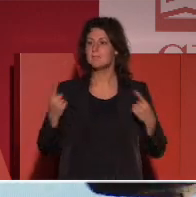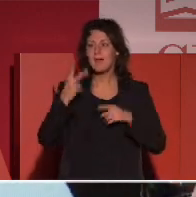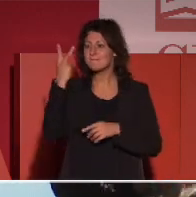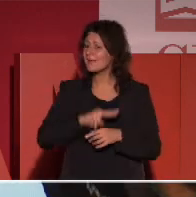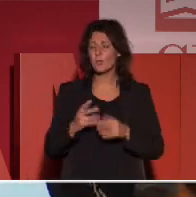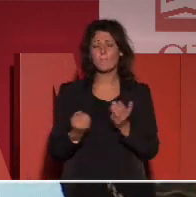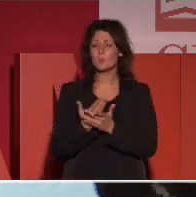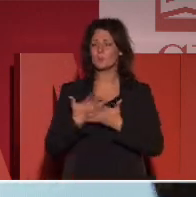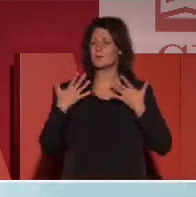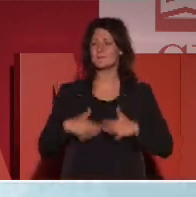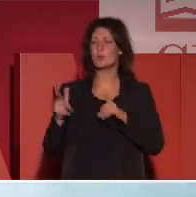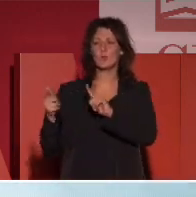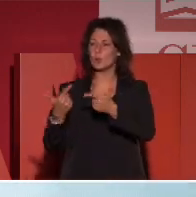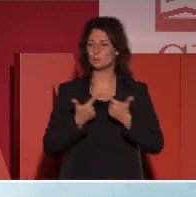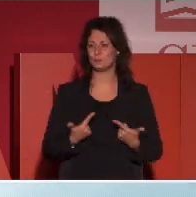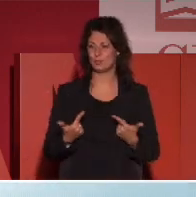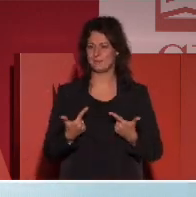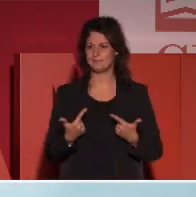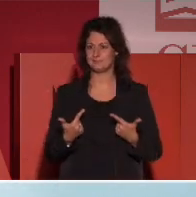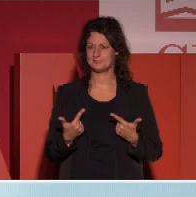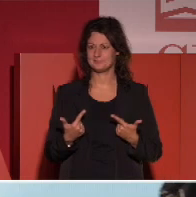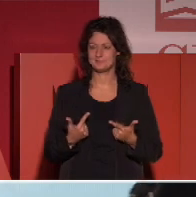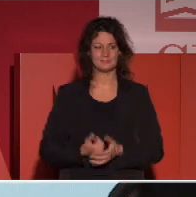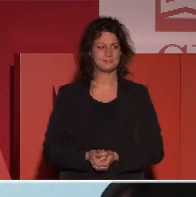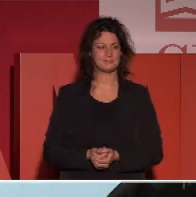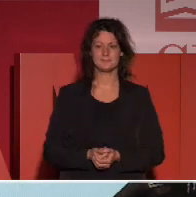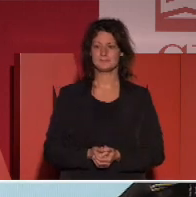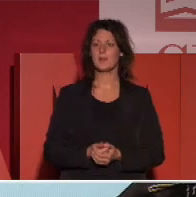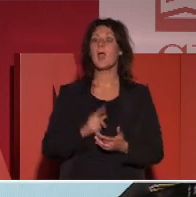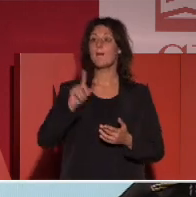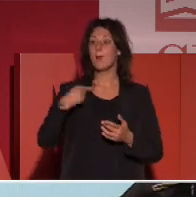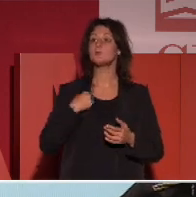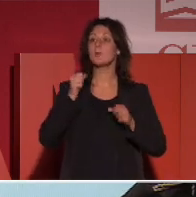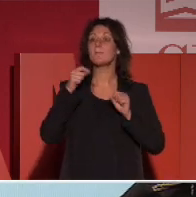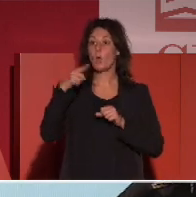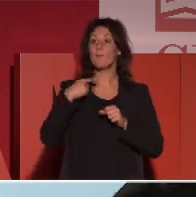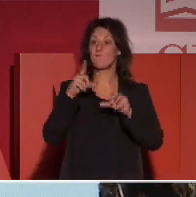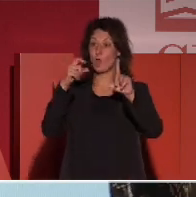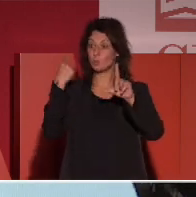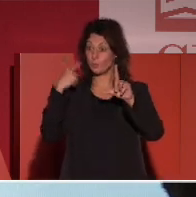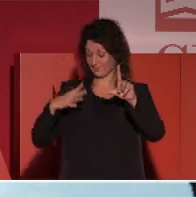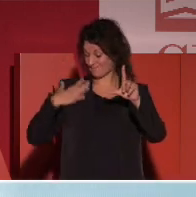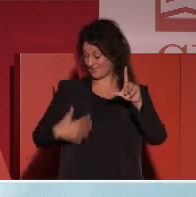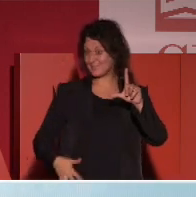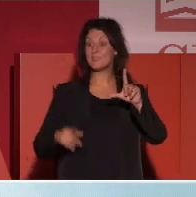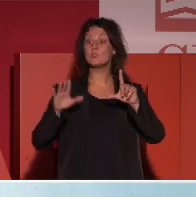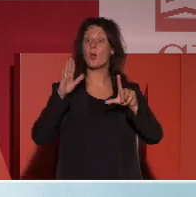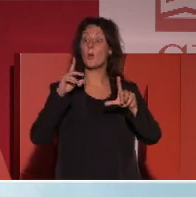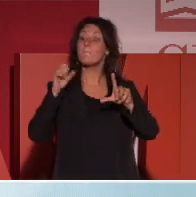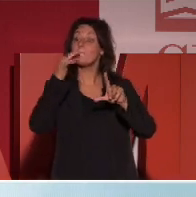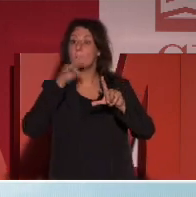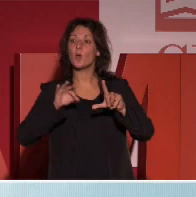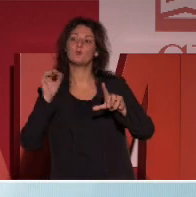customizzato come si dice in italiano e poi quindi lo puoi mettere sui social e quindi puoi lanciare